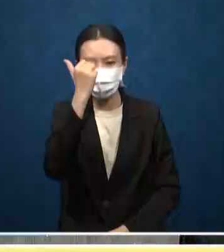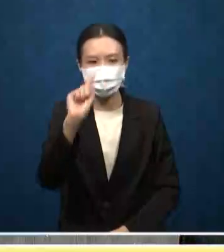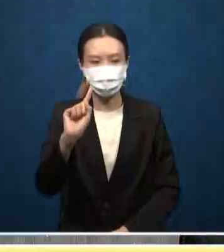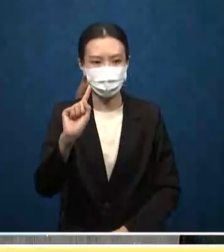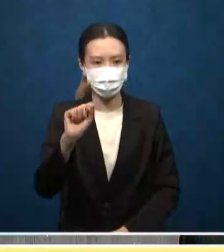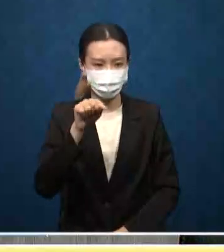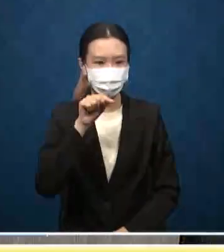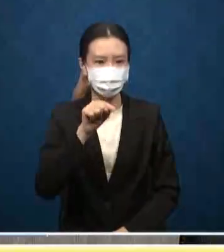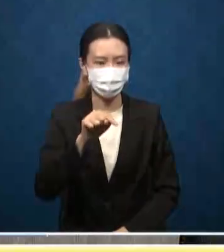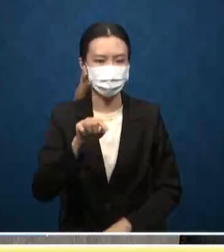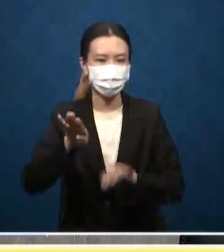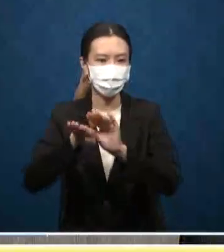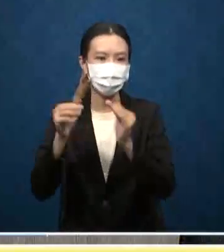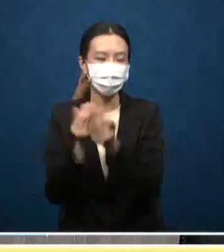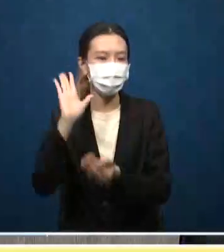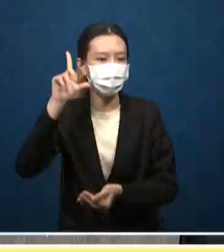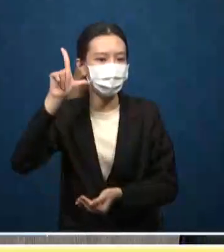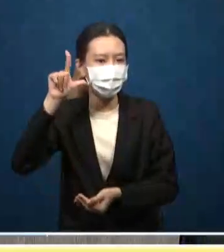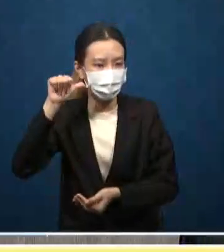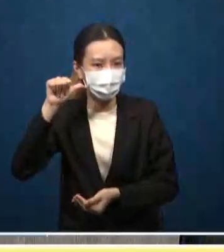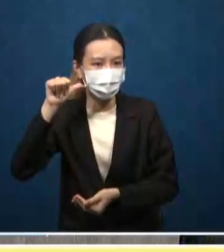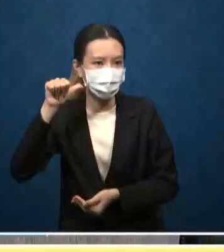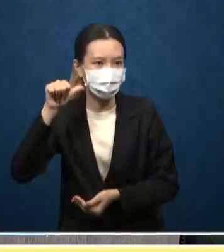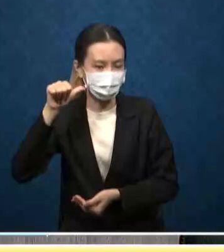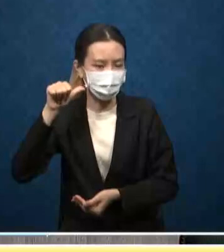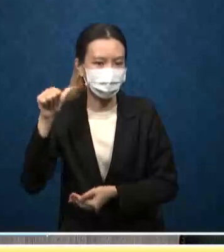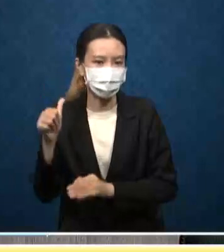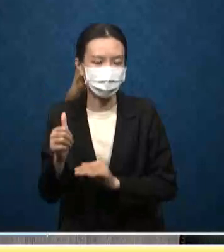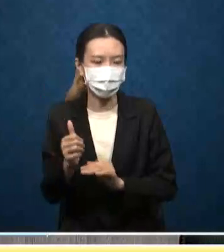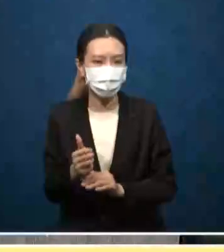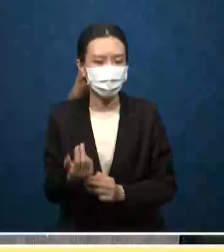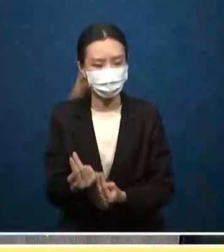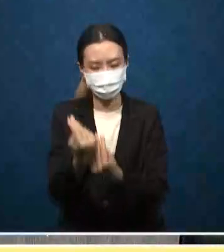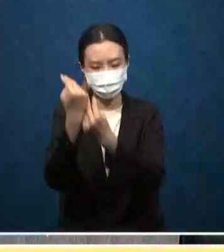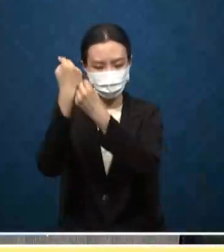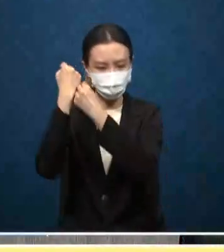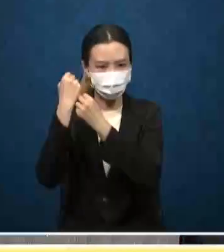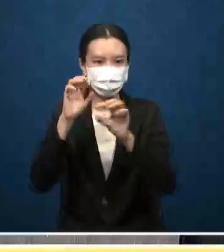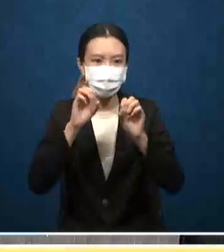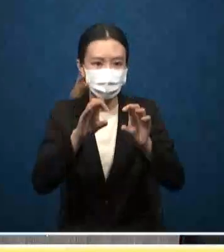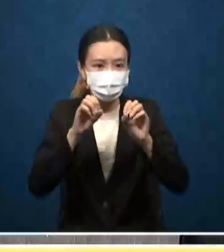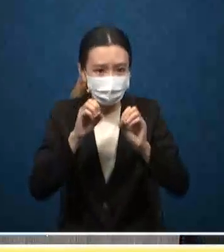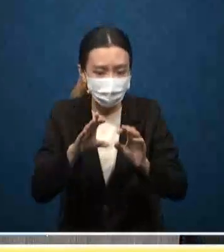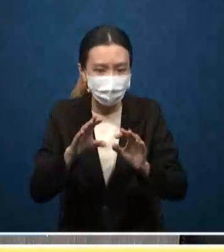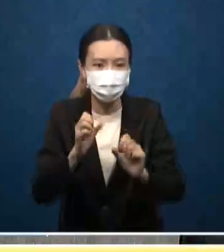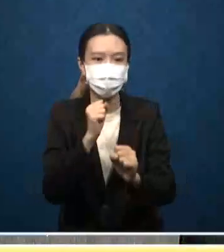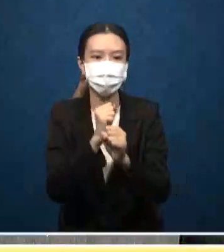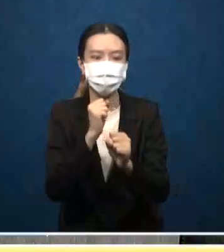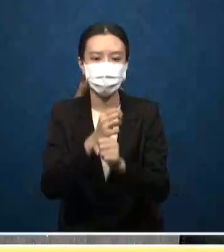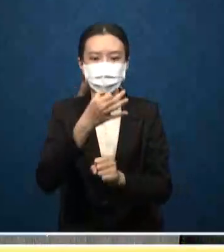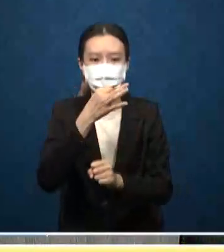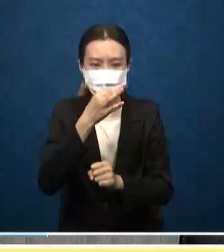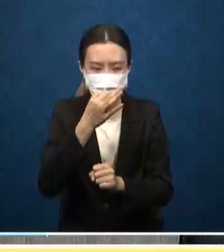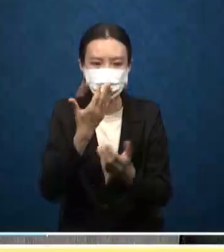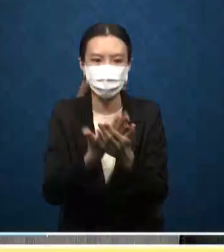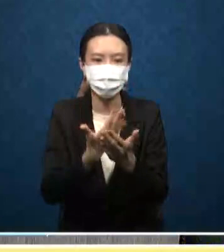ค่านิยมของผู้ปกครองนั่นแหละกลับมาสู่กระบวนการเรียนการสอนที่ผมกำลังพูดถึงมีอาชีพมีรายได้มีงานทำและ